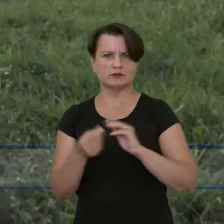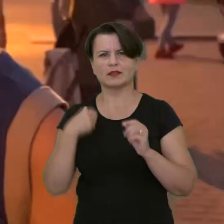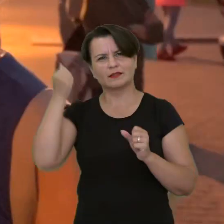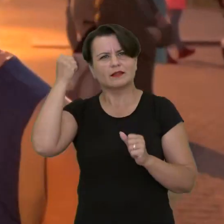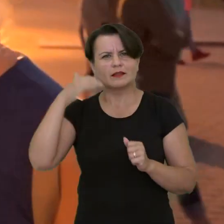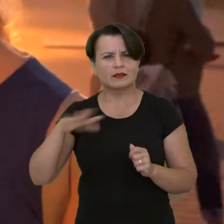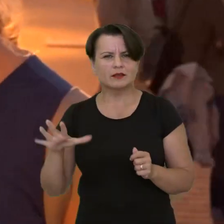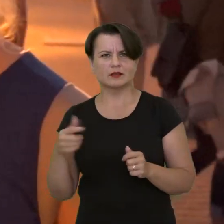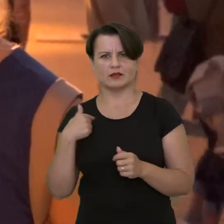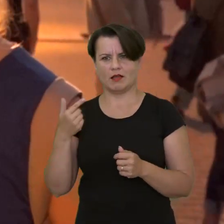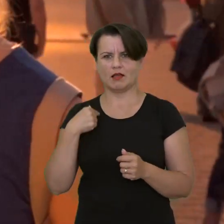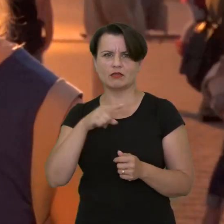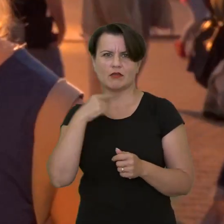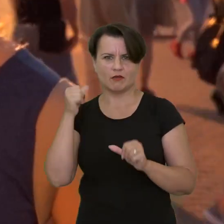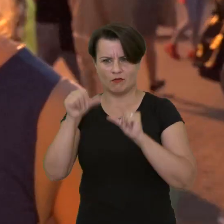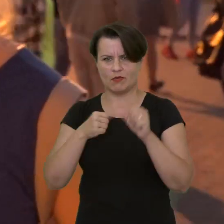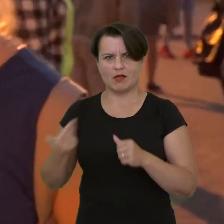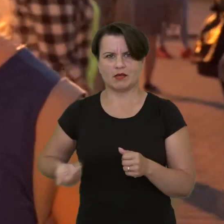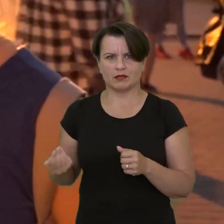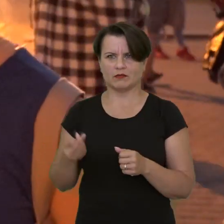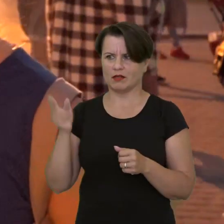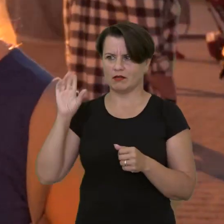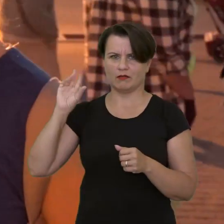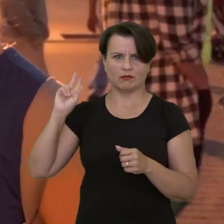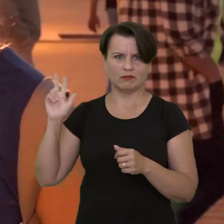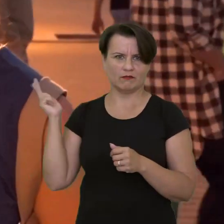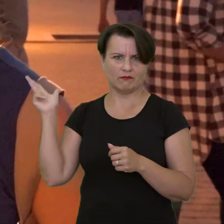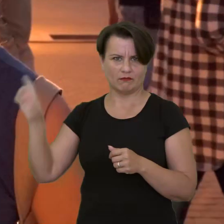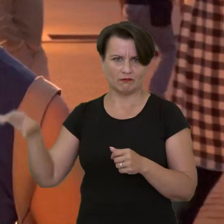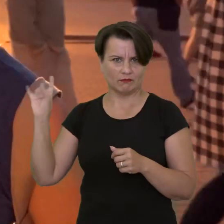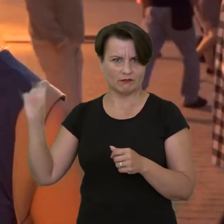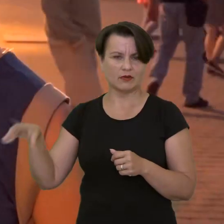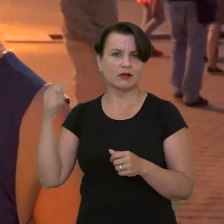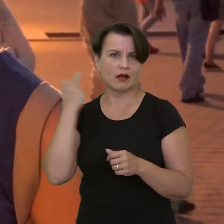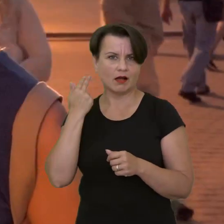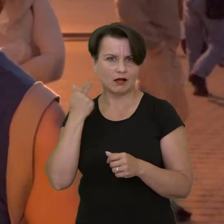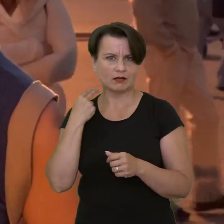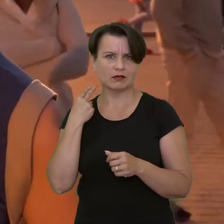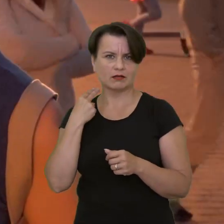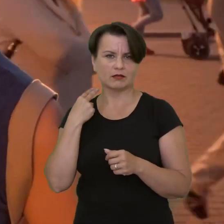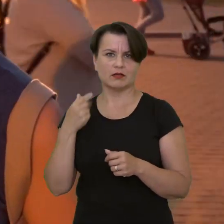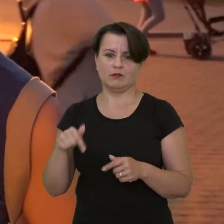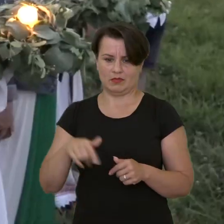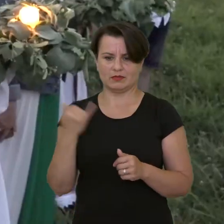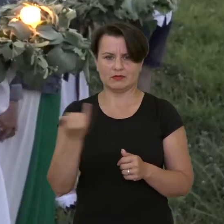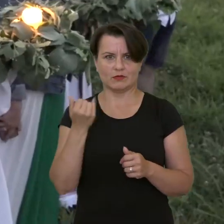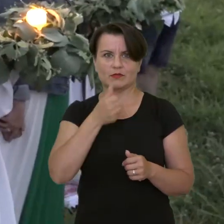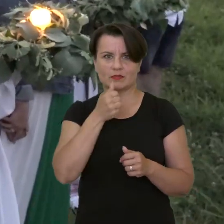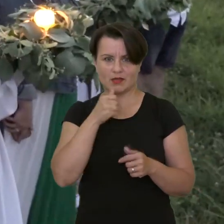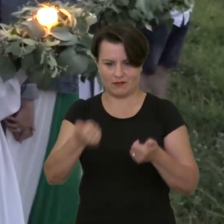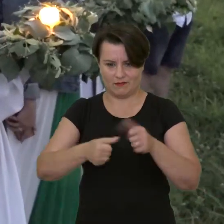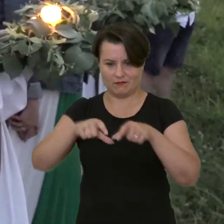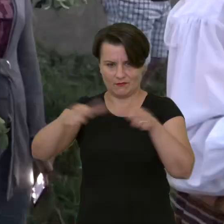net neprisimenu, nes daug metų gyvenu Jungtinėse karalystėse ir labai įdomu, labai nuostabus jausmas,